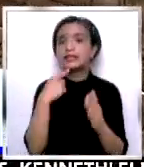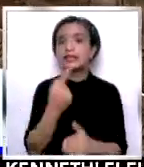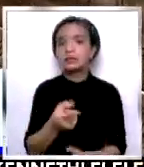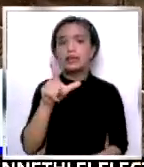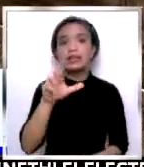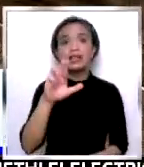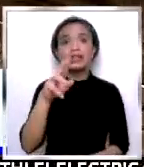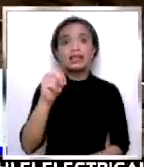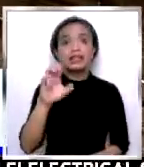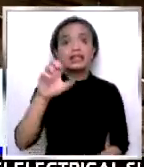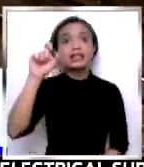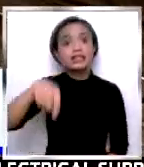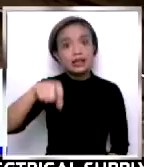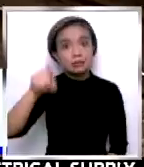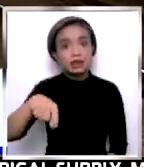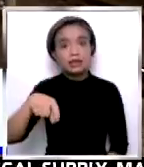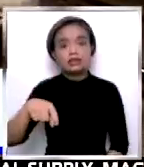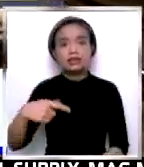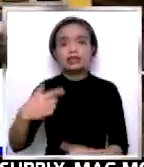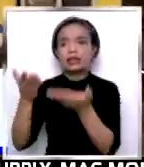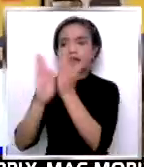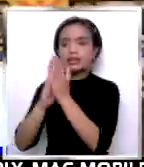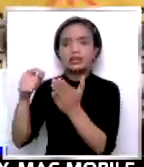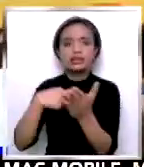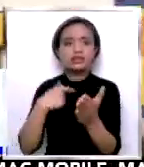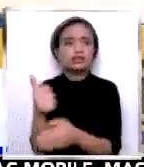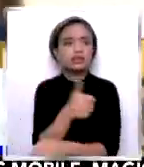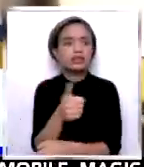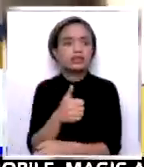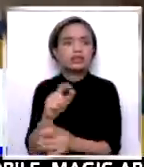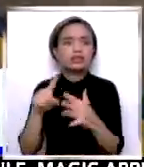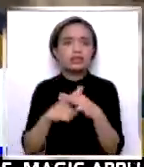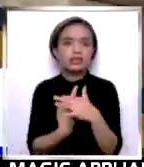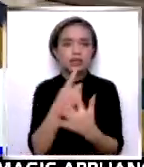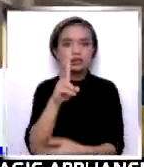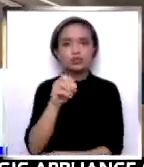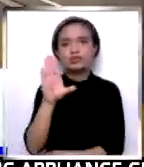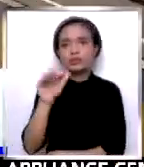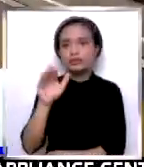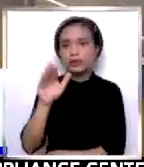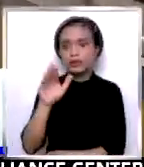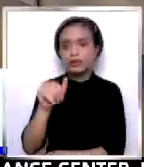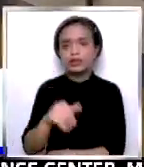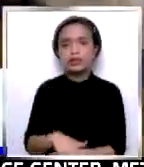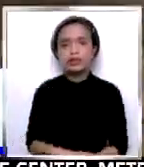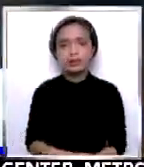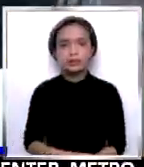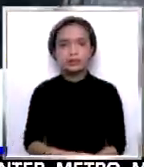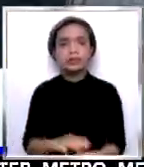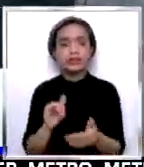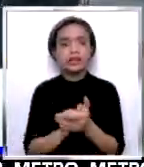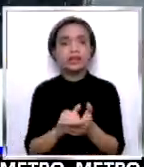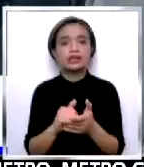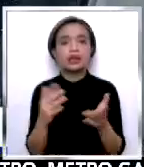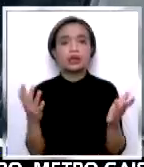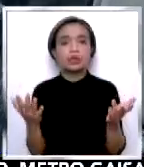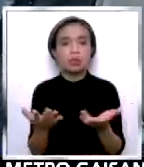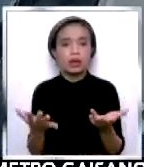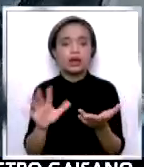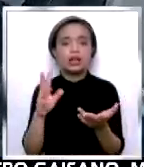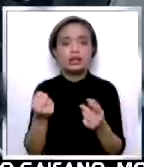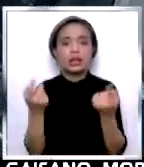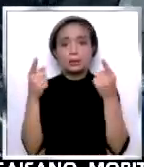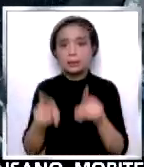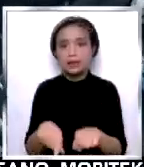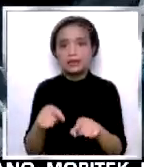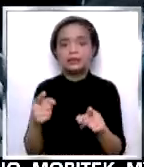ay nasingil nila sa pamasahe simula pa noong taong 2015 kung kailan huling nagkaroon ng fare increase. Ang LRT 2 naman